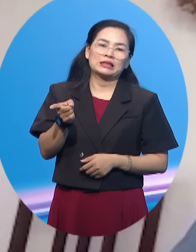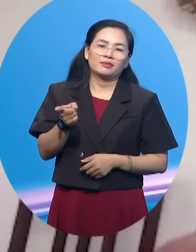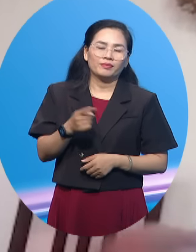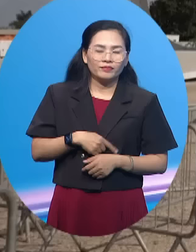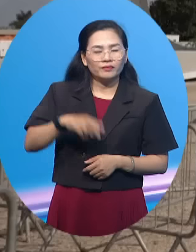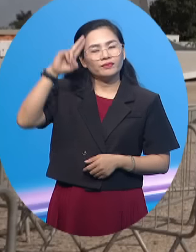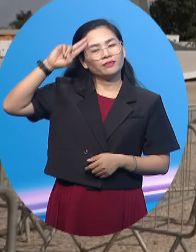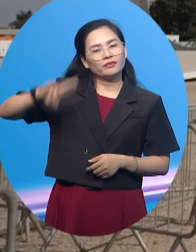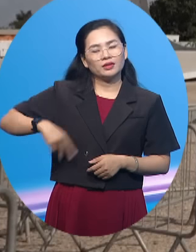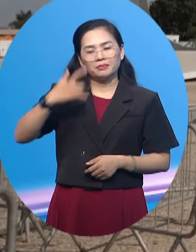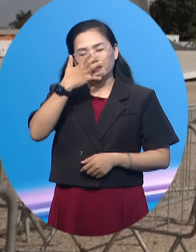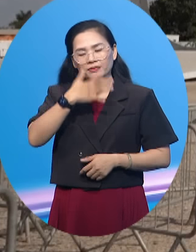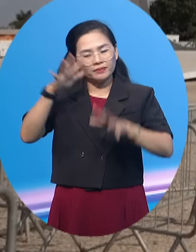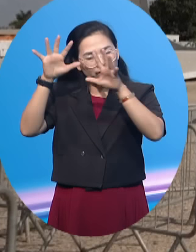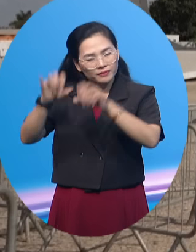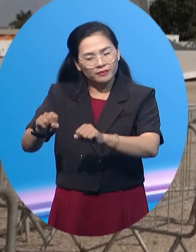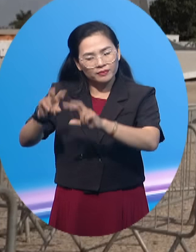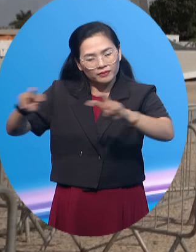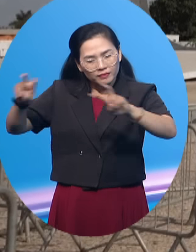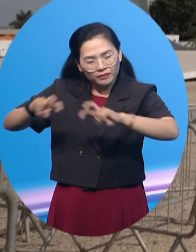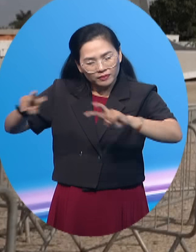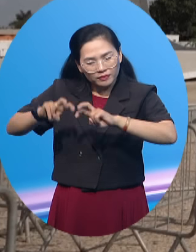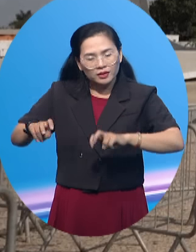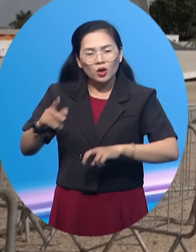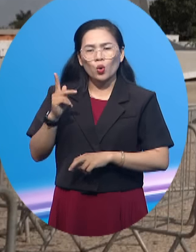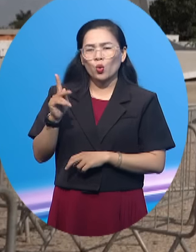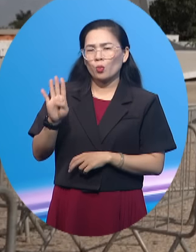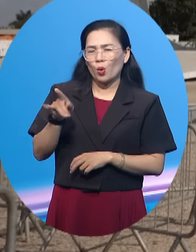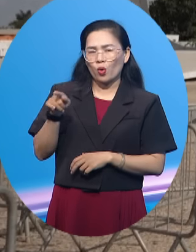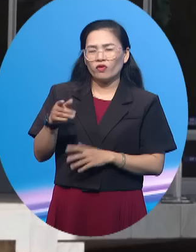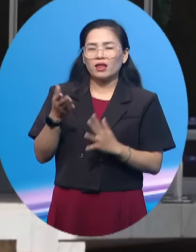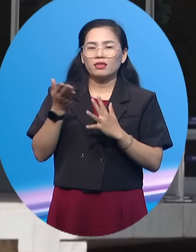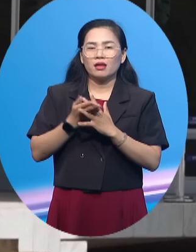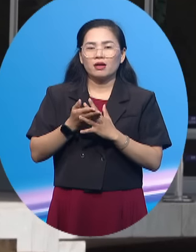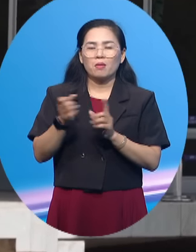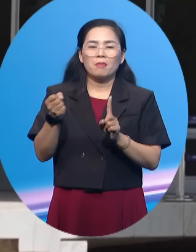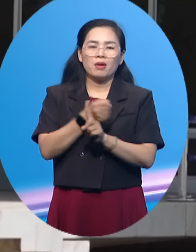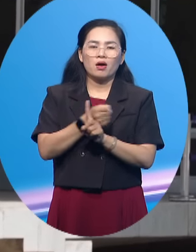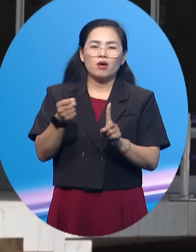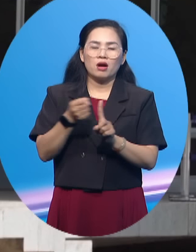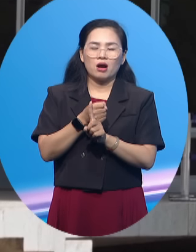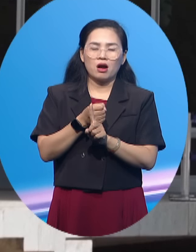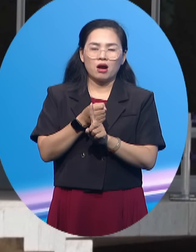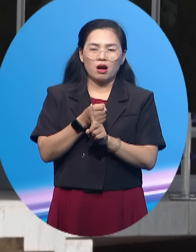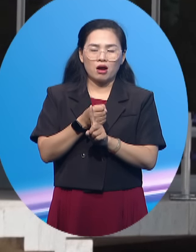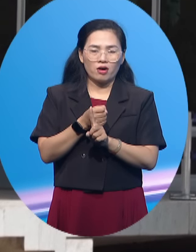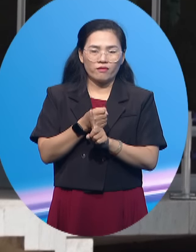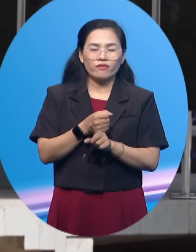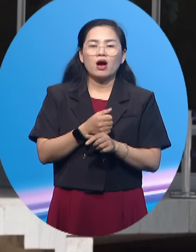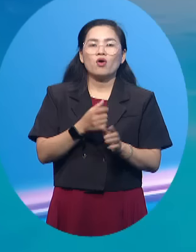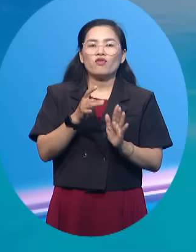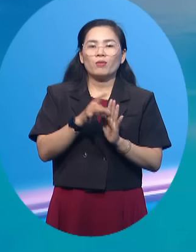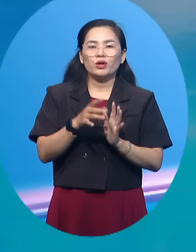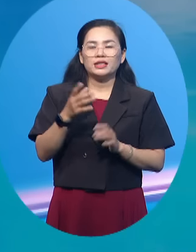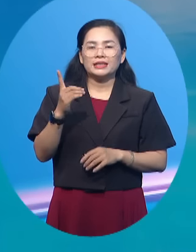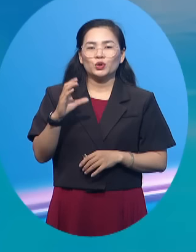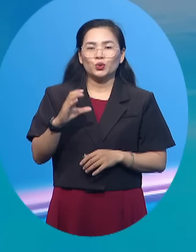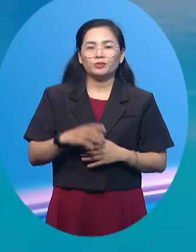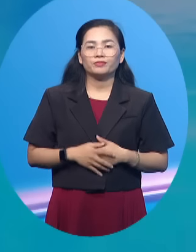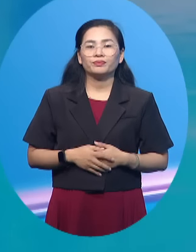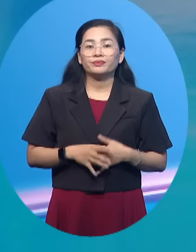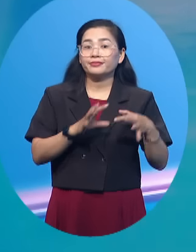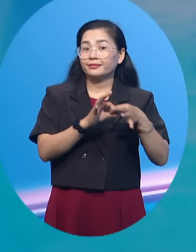bang Brazil đang điều tra vụ nổ theo hướng khủng bố và tấn công bạo lực vào chế độ pháp quyền dân chủ. Liên